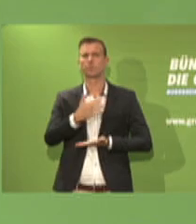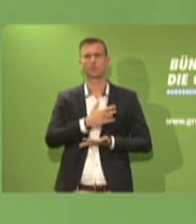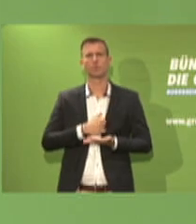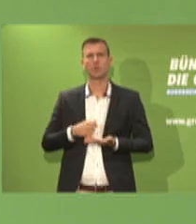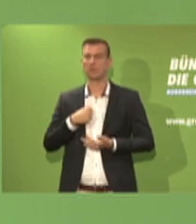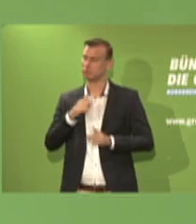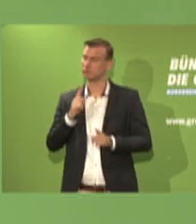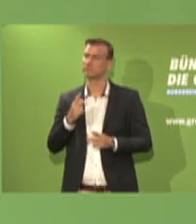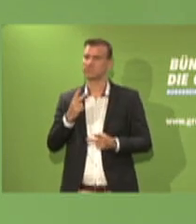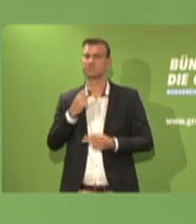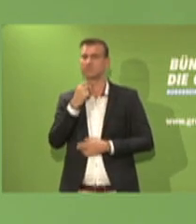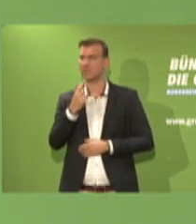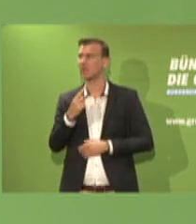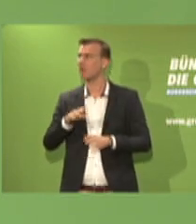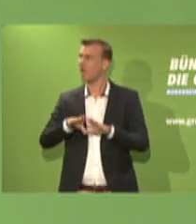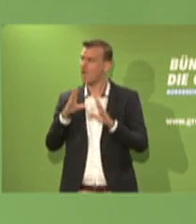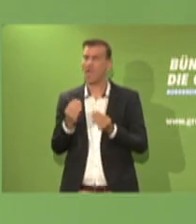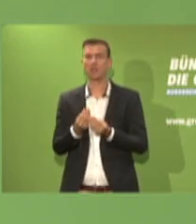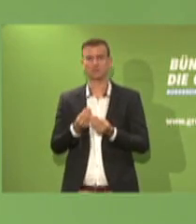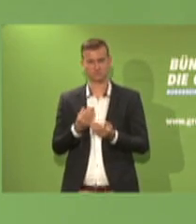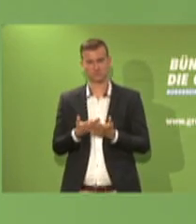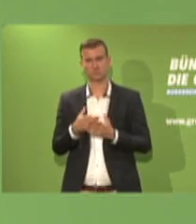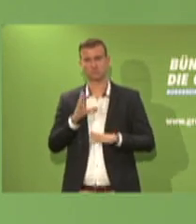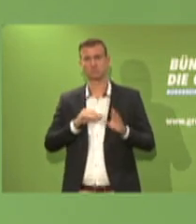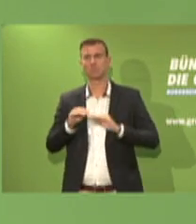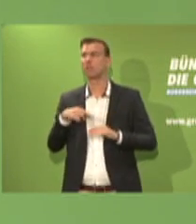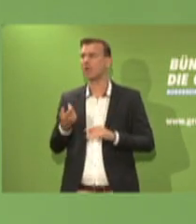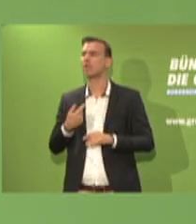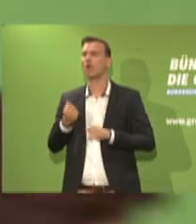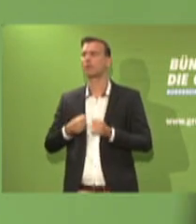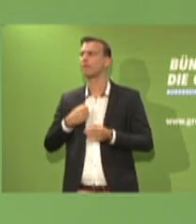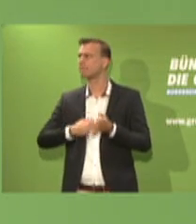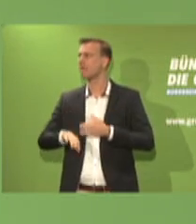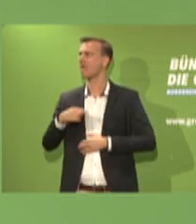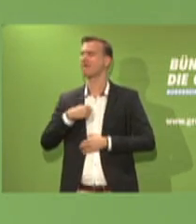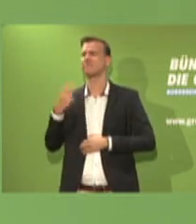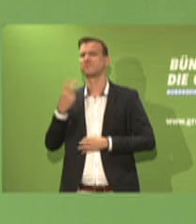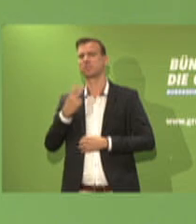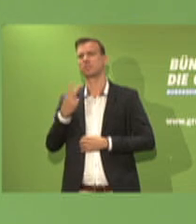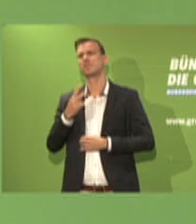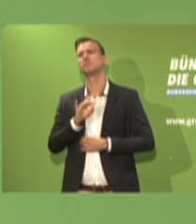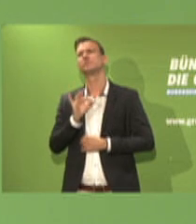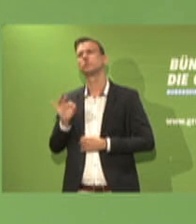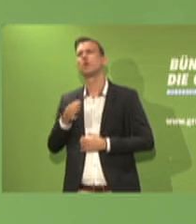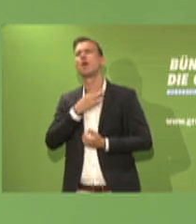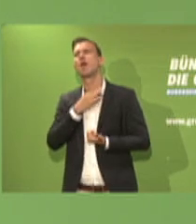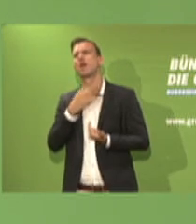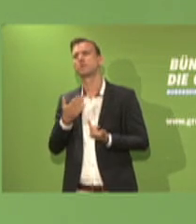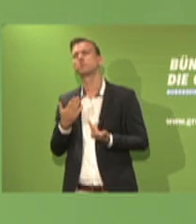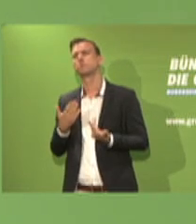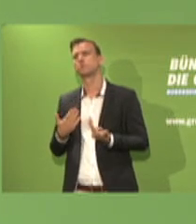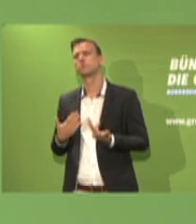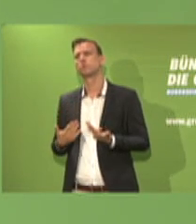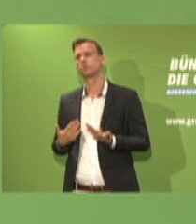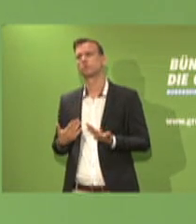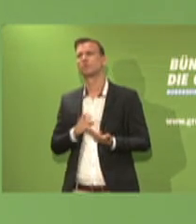muss. Das Ganze ermöglicht es dann jedenfalls, Verständnis für die Positionen derjenigen zu haben und zu zeigen, die